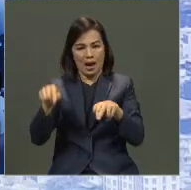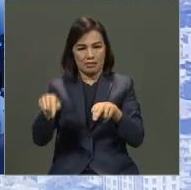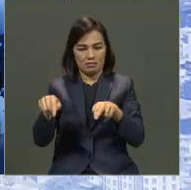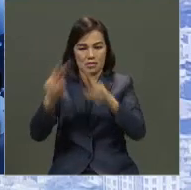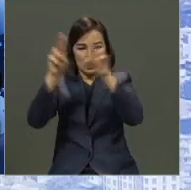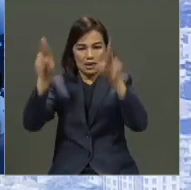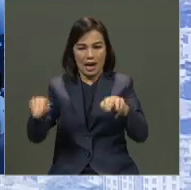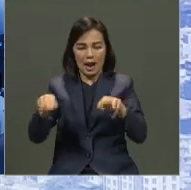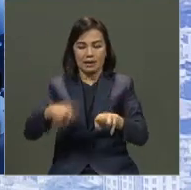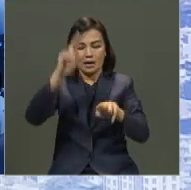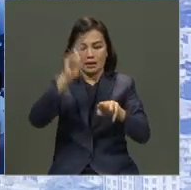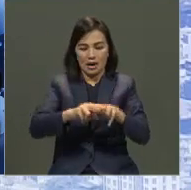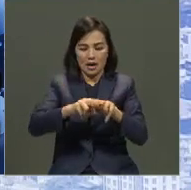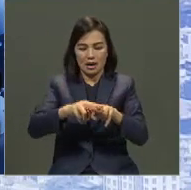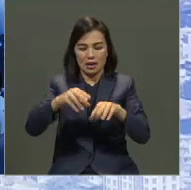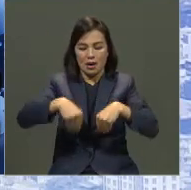มีโต๊ะเก้าอี้เตียงที่นวด